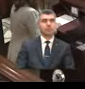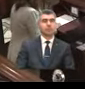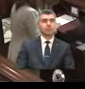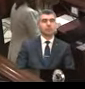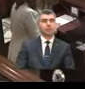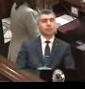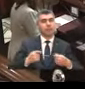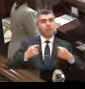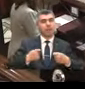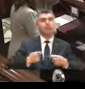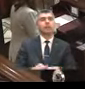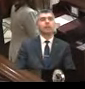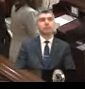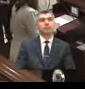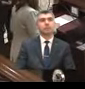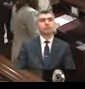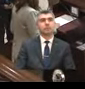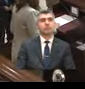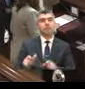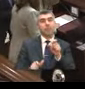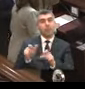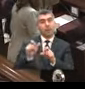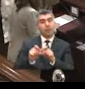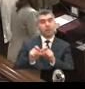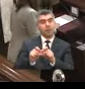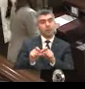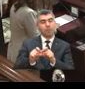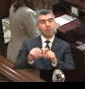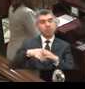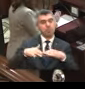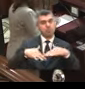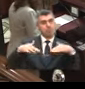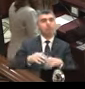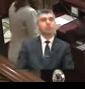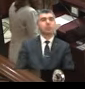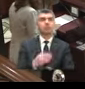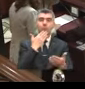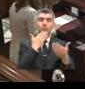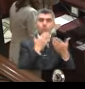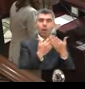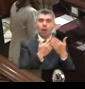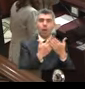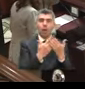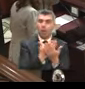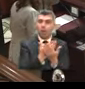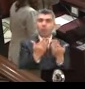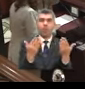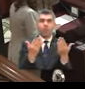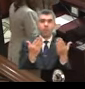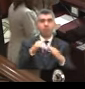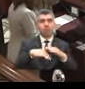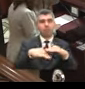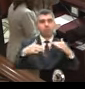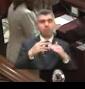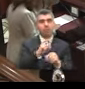السيدة الرئيسة المحترمة، السيدات والسادة النواب المحترمون، نبغي نشكر السادة النواب على هذه